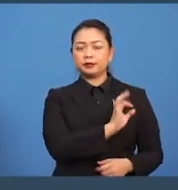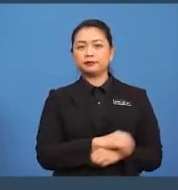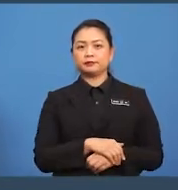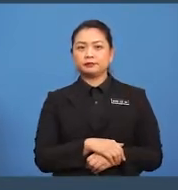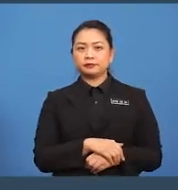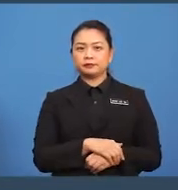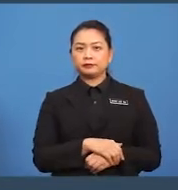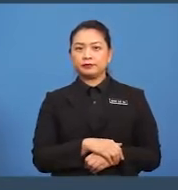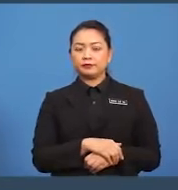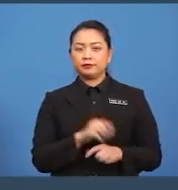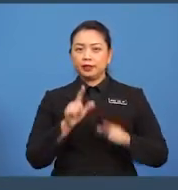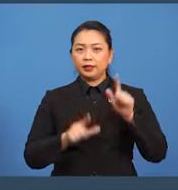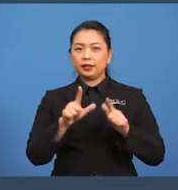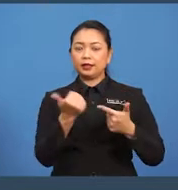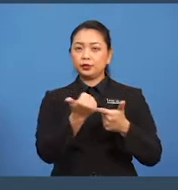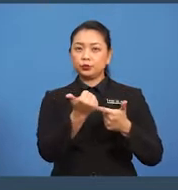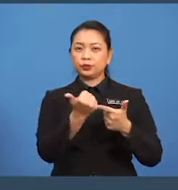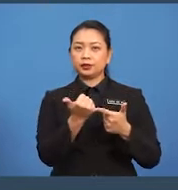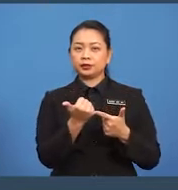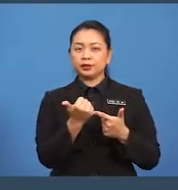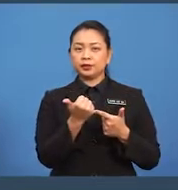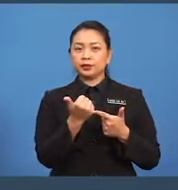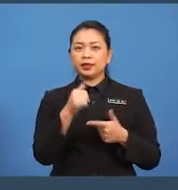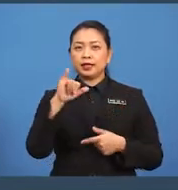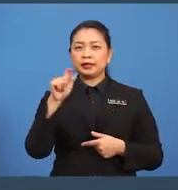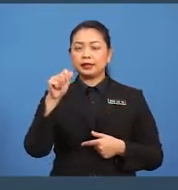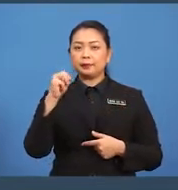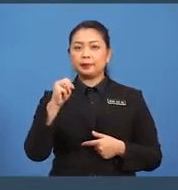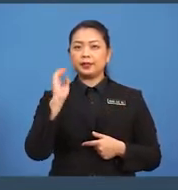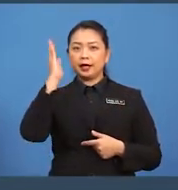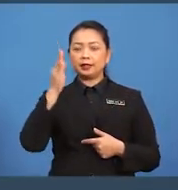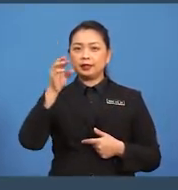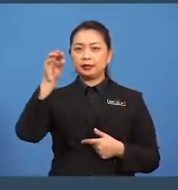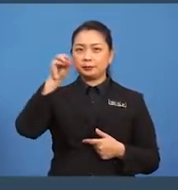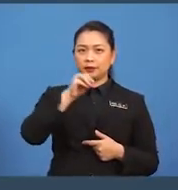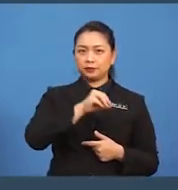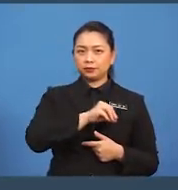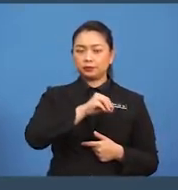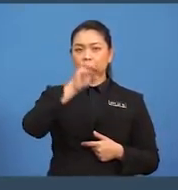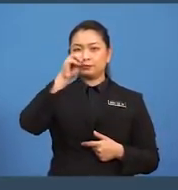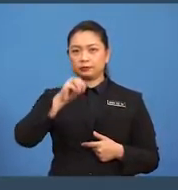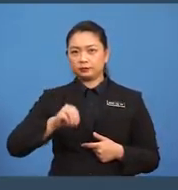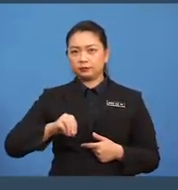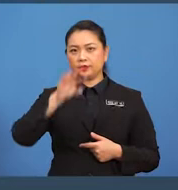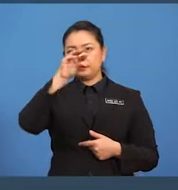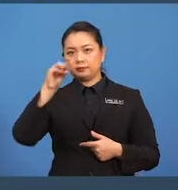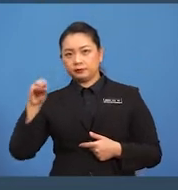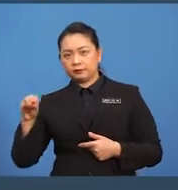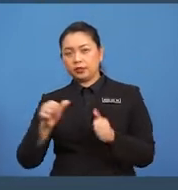hingga 9. Langkah kedua, item-item akan diisih ke dalam baldi mengikut julat